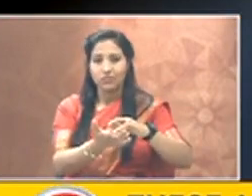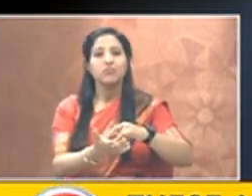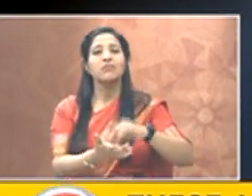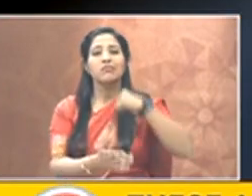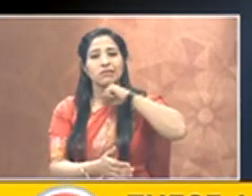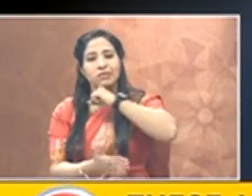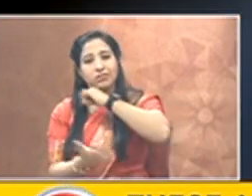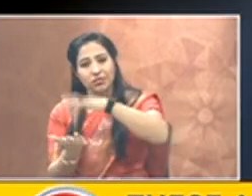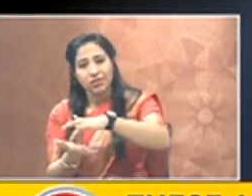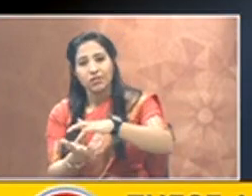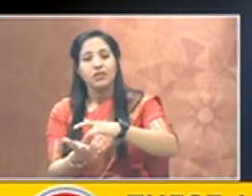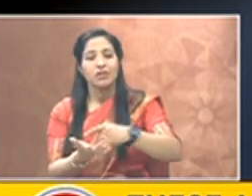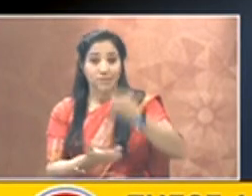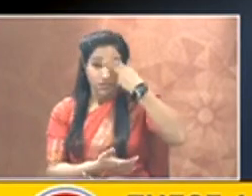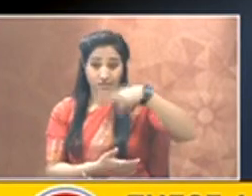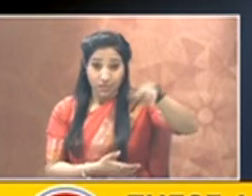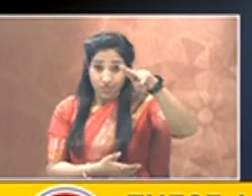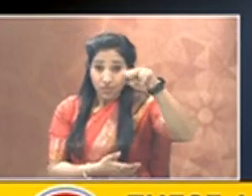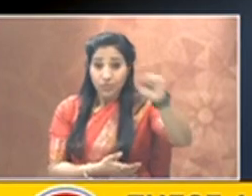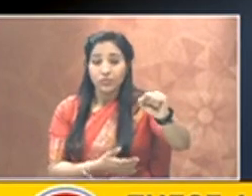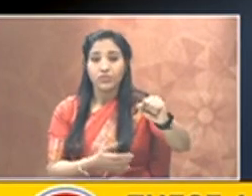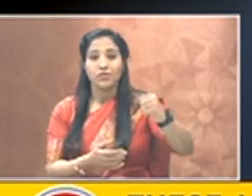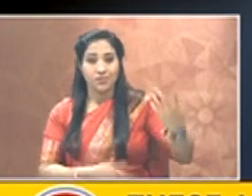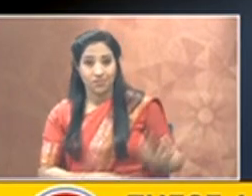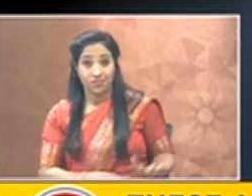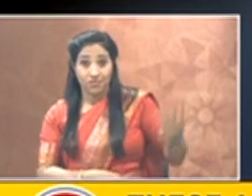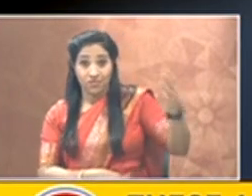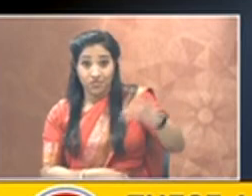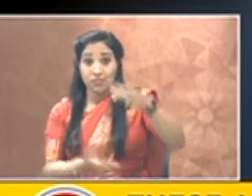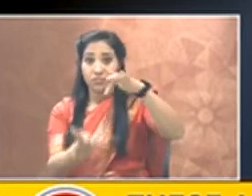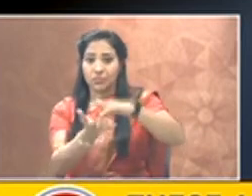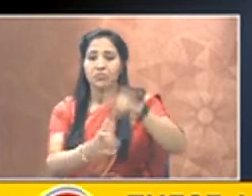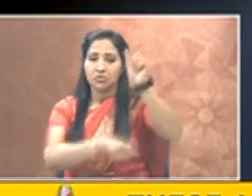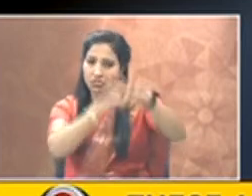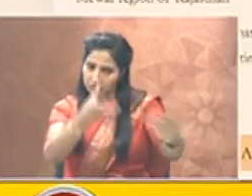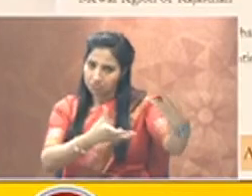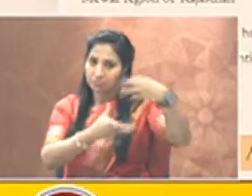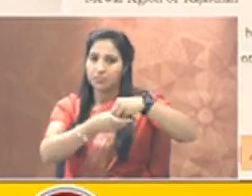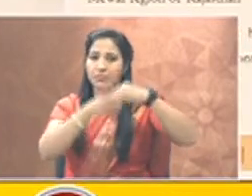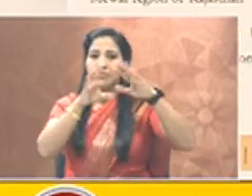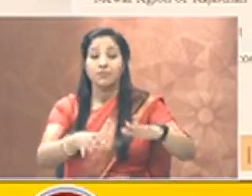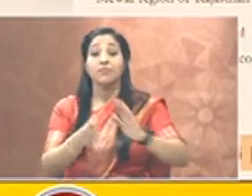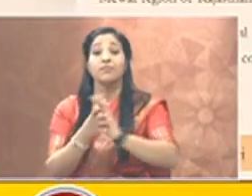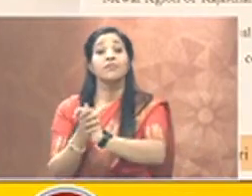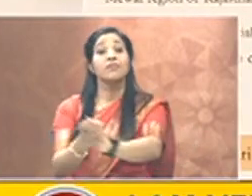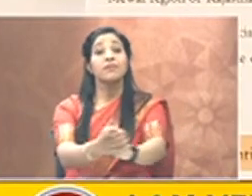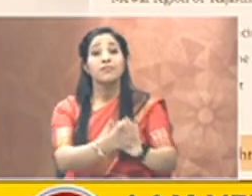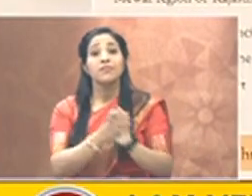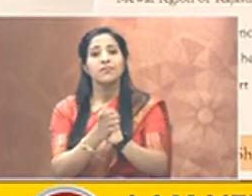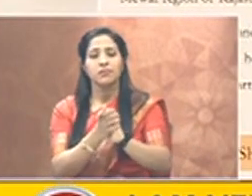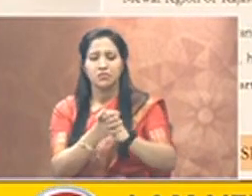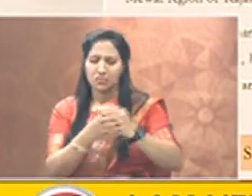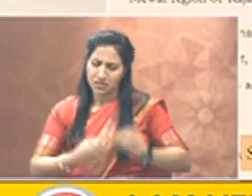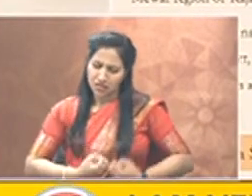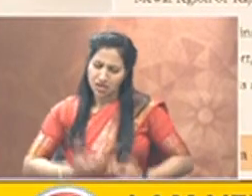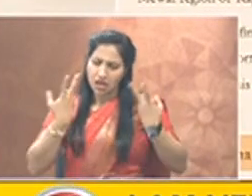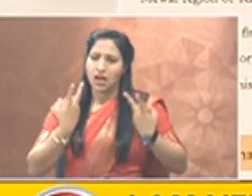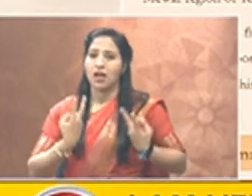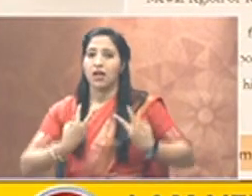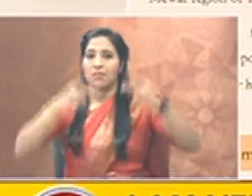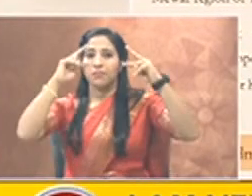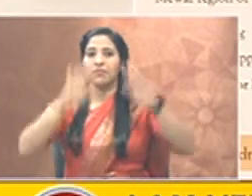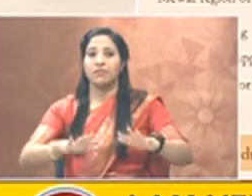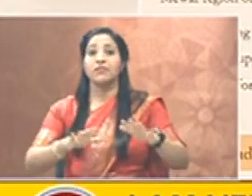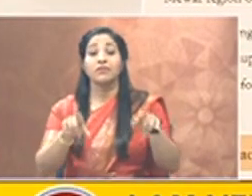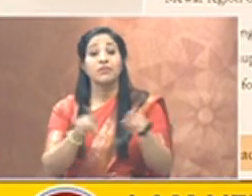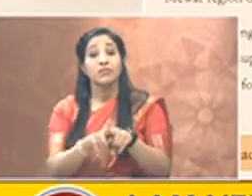ताइवान, मैक्सिको और बांग्लादेश के नागरिक भी शामिल है। साथियों, मुझे इस बात की बहुत खुशी